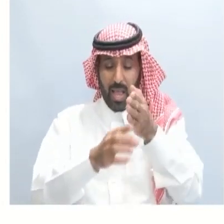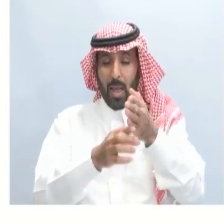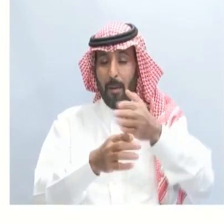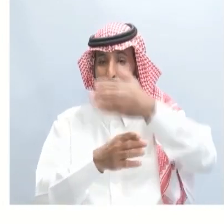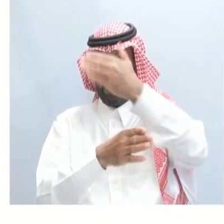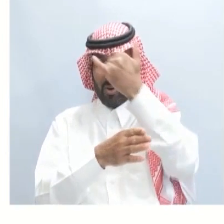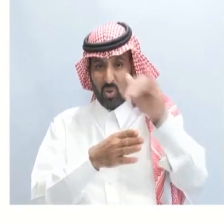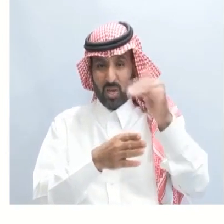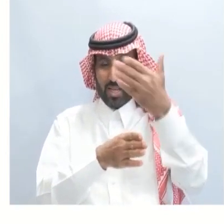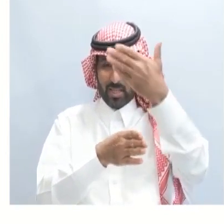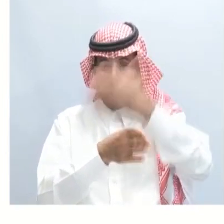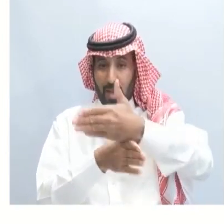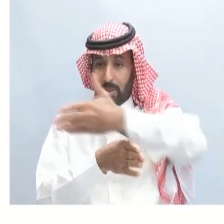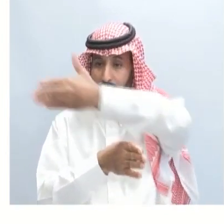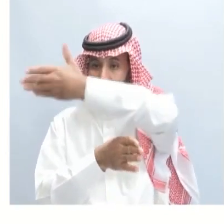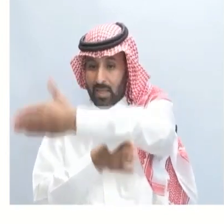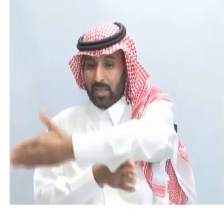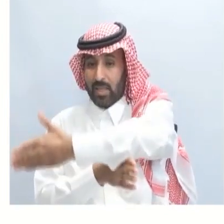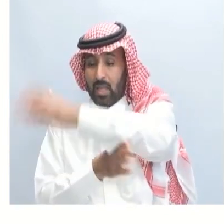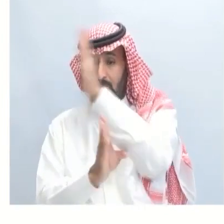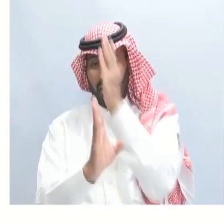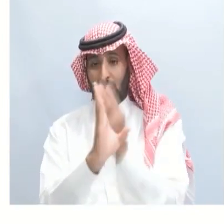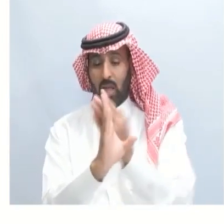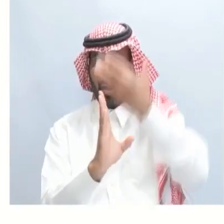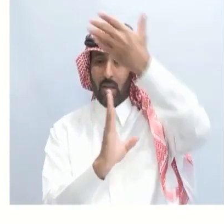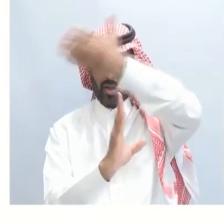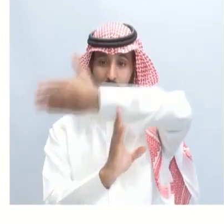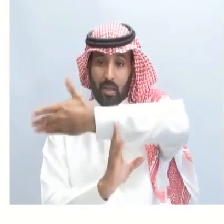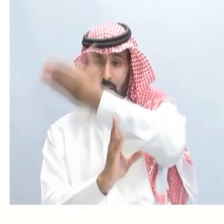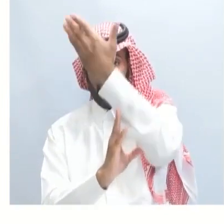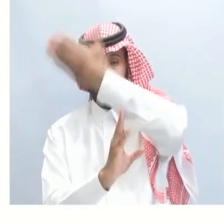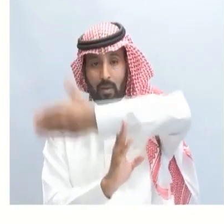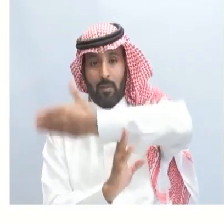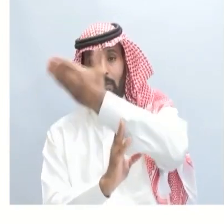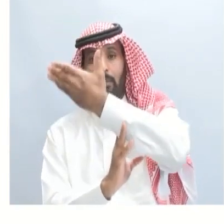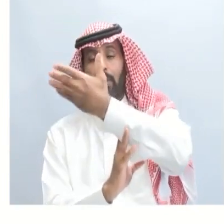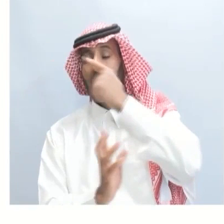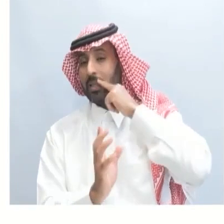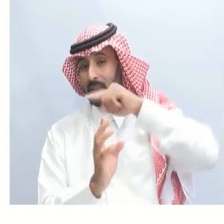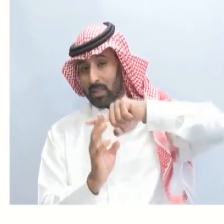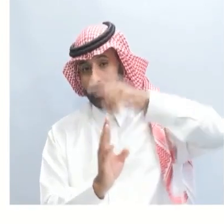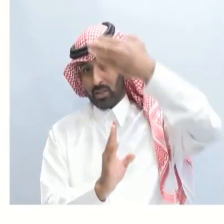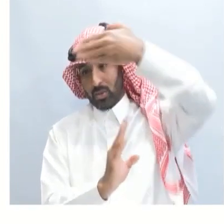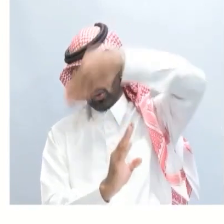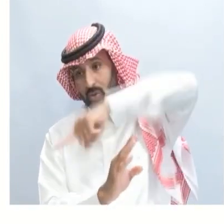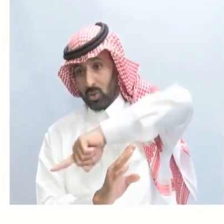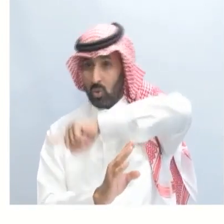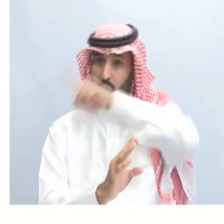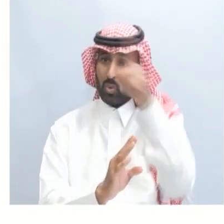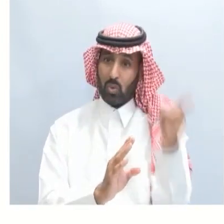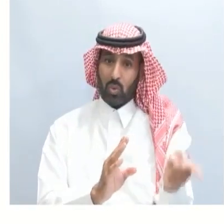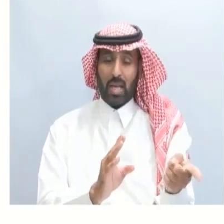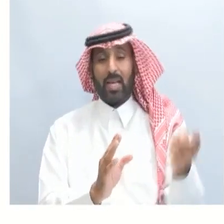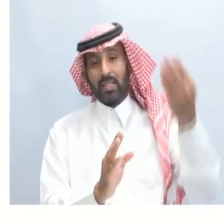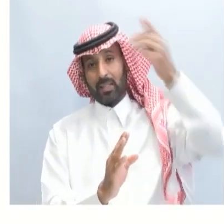راسي بحيث يمكن تدويرها حول نقطه لاحظ يمكن تدويرها اعتقد انك فهمت من